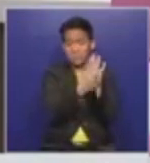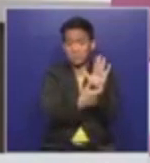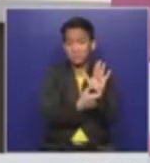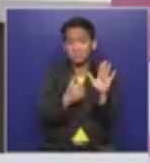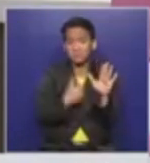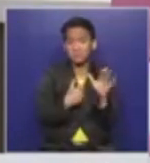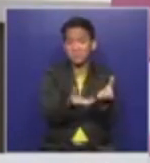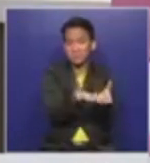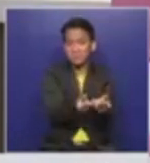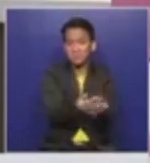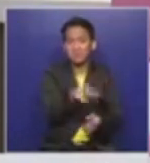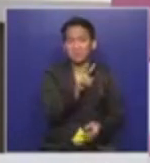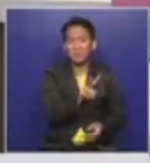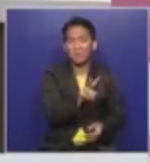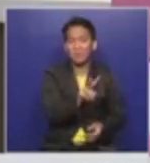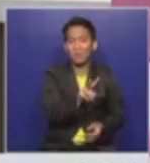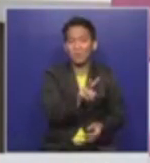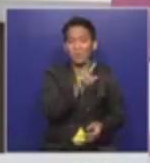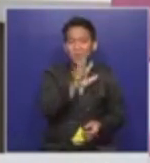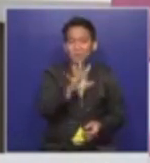เปอร์เซ็นต์พญานั้นทุกครั้งครับยกต้องช่วยกันตรงนี้กำลังครับกลับมาที่หน่วยงานและพรบที่ได้มีการดำเนินการคือตั้งแต่พรบการจัดสรรที่ดิน2543